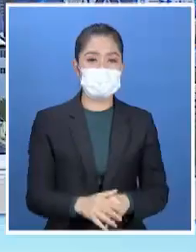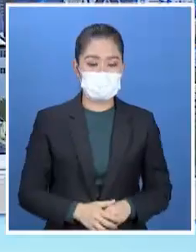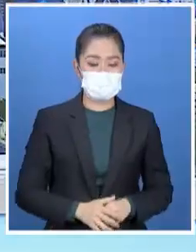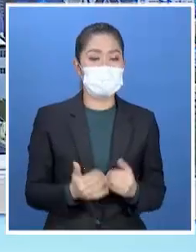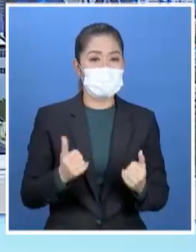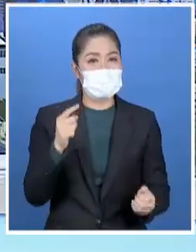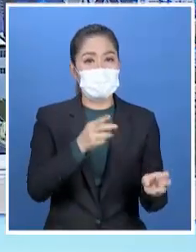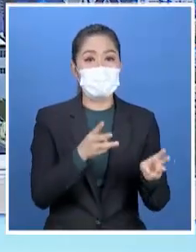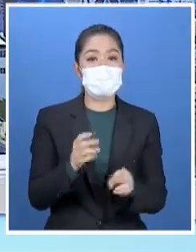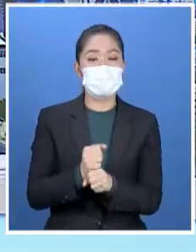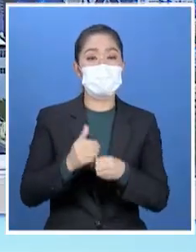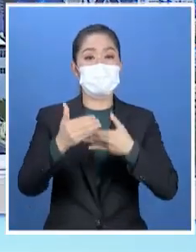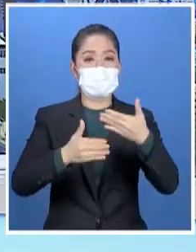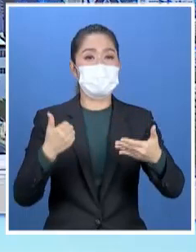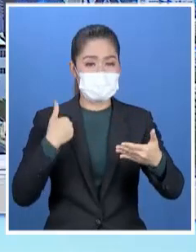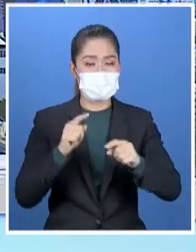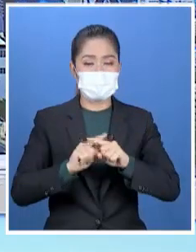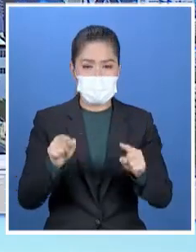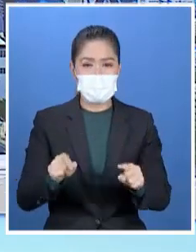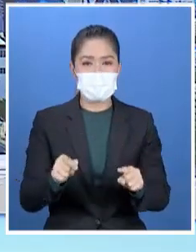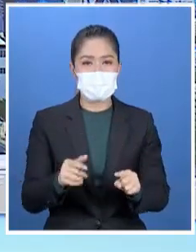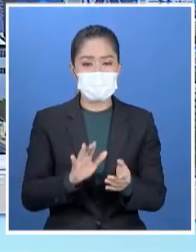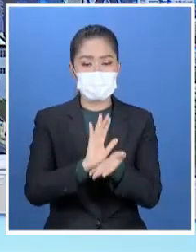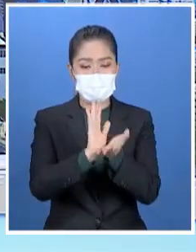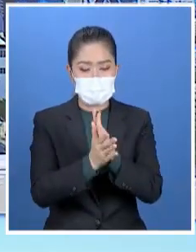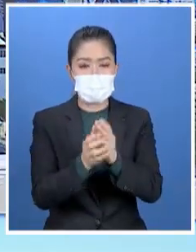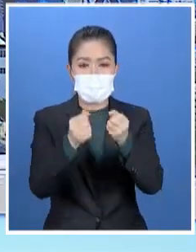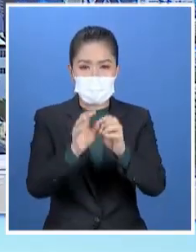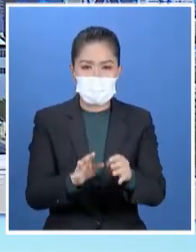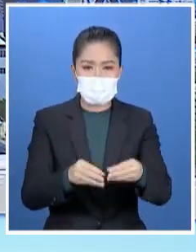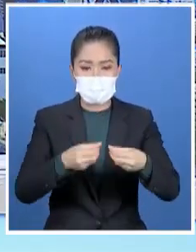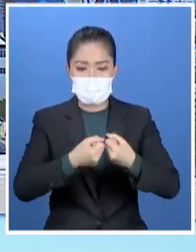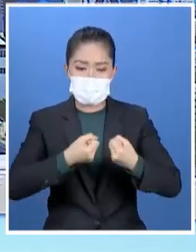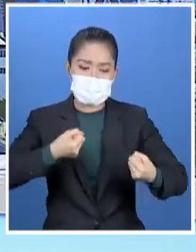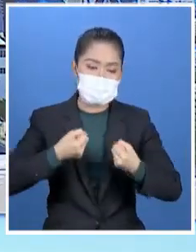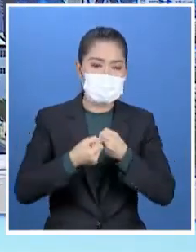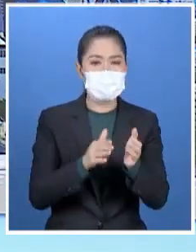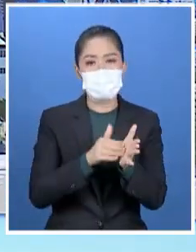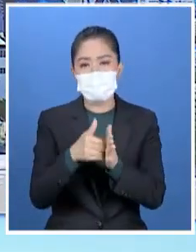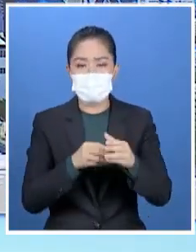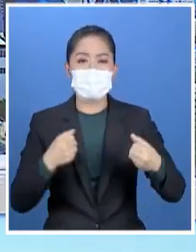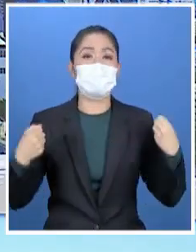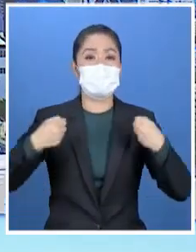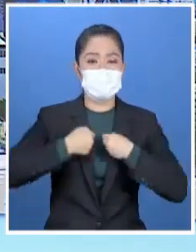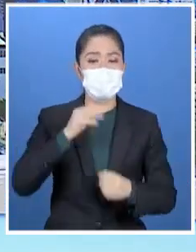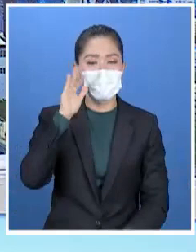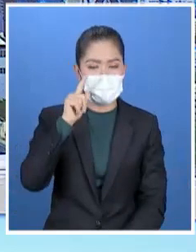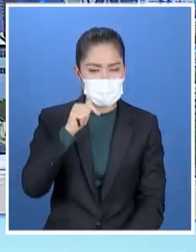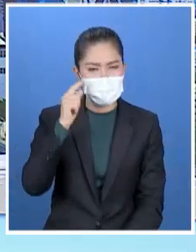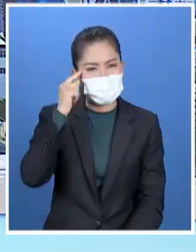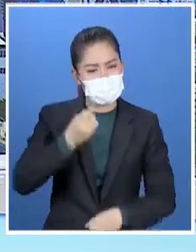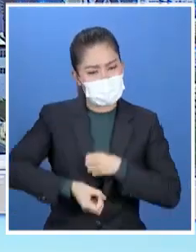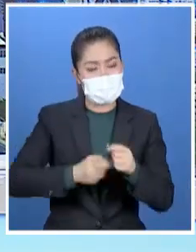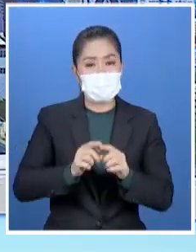ก็แนวทางกิจกรรมยังมีอยู่แต่ว่าก็ปรับปรุงรูปแบบยืดหยุ่นเรื่องเครื่องแต่งกาย ผ ผู้ปกครองเขาก็สะ